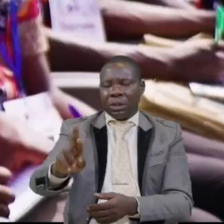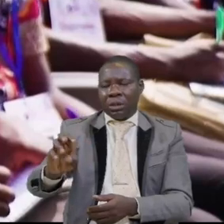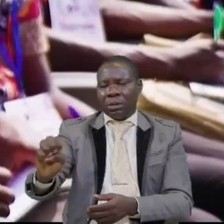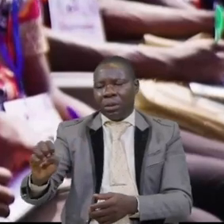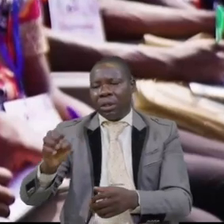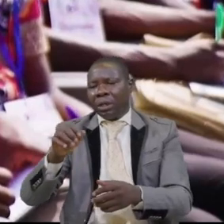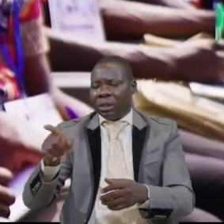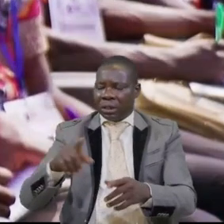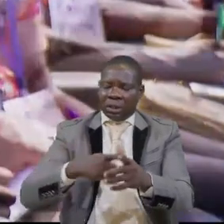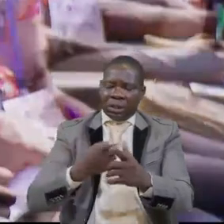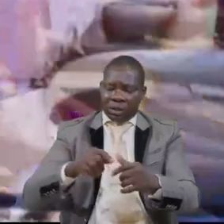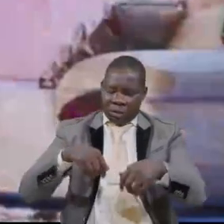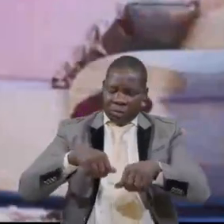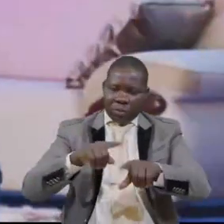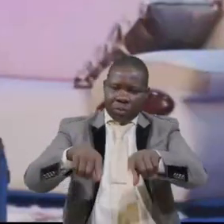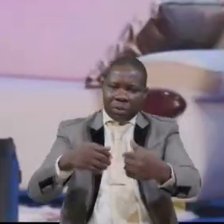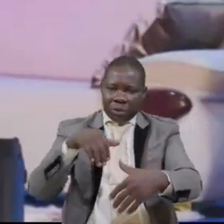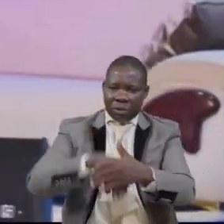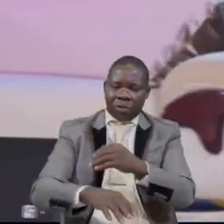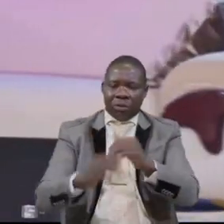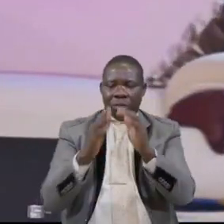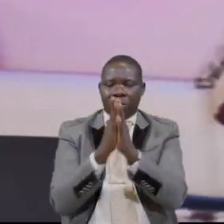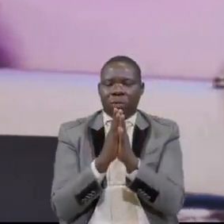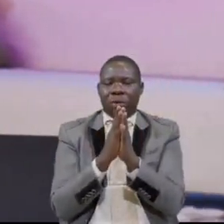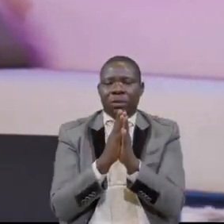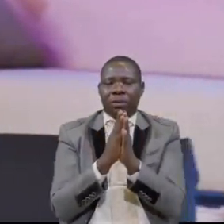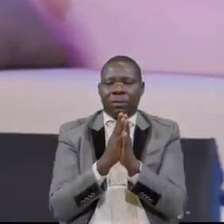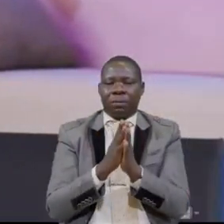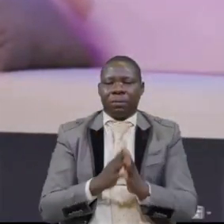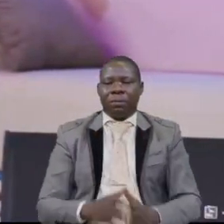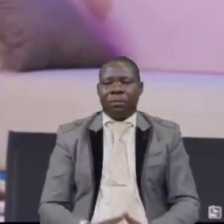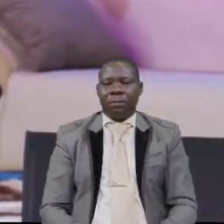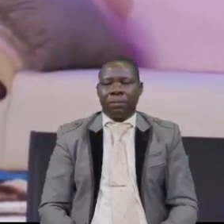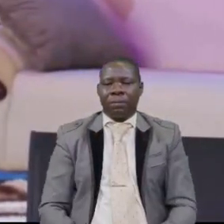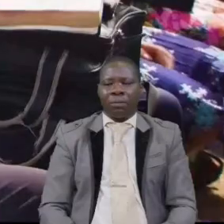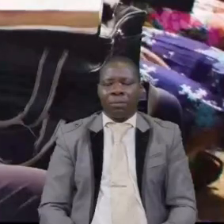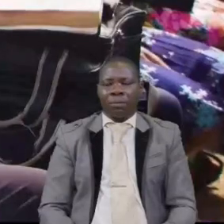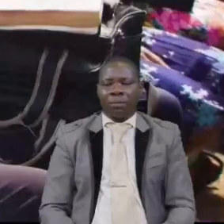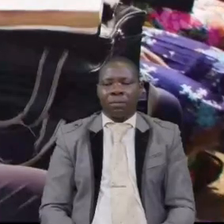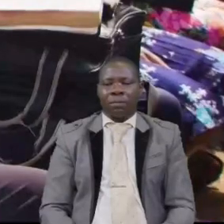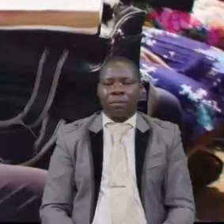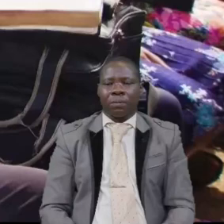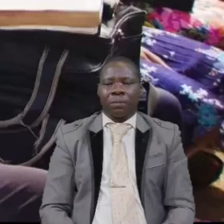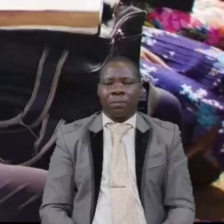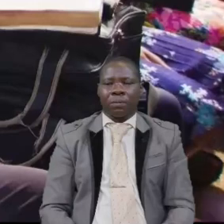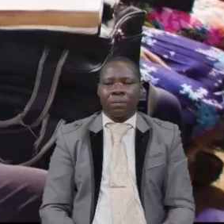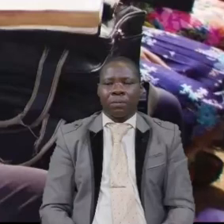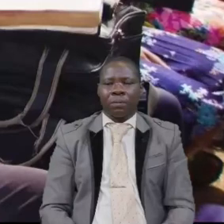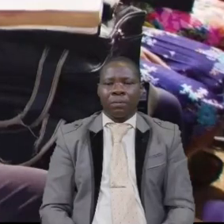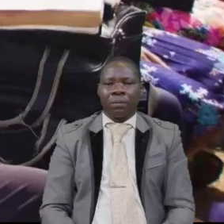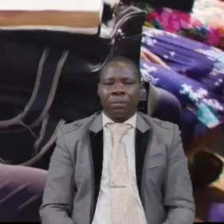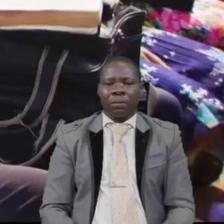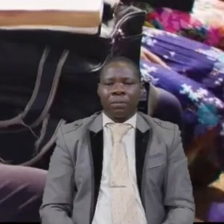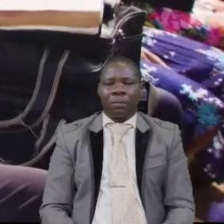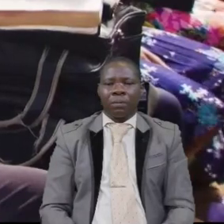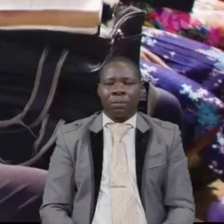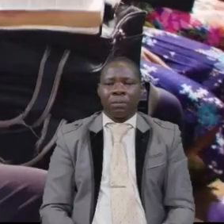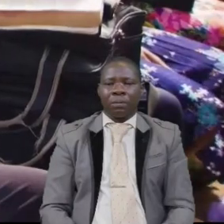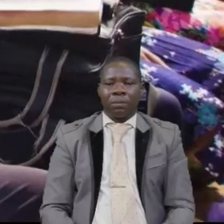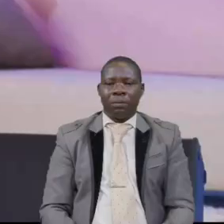dans la supplication avec la foi. Troisièmement, la repentance en cherchant